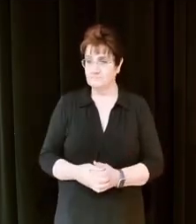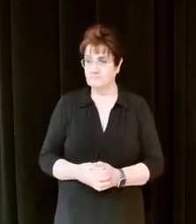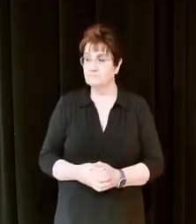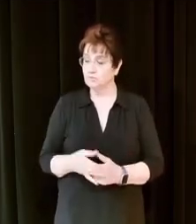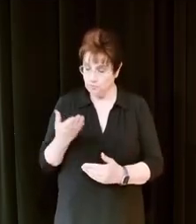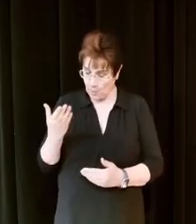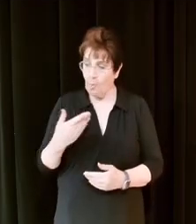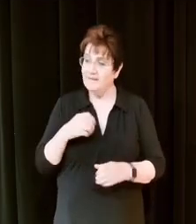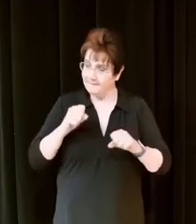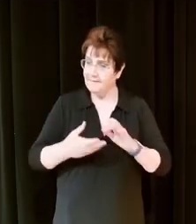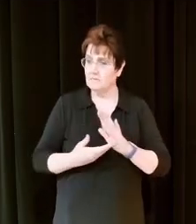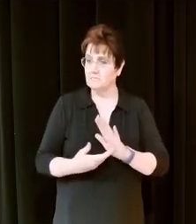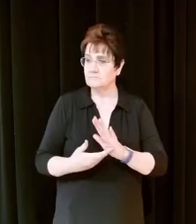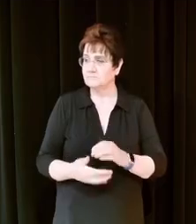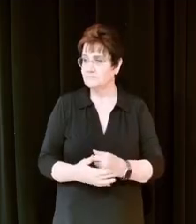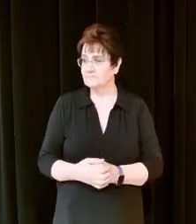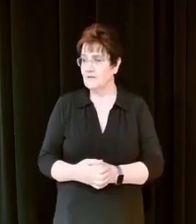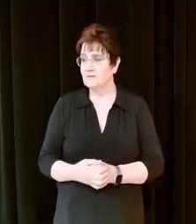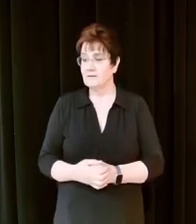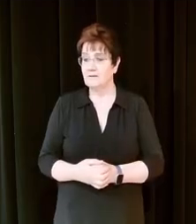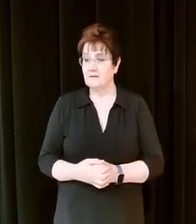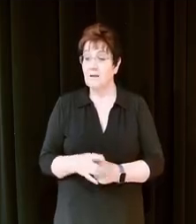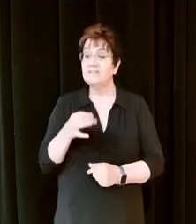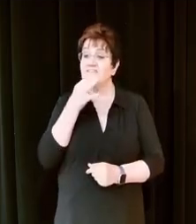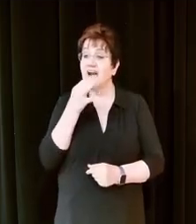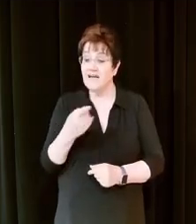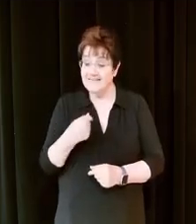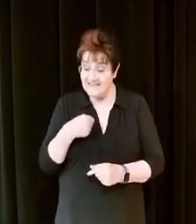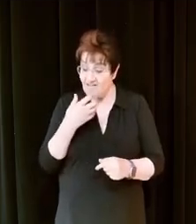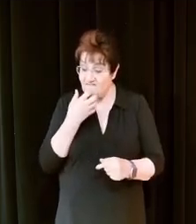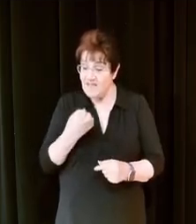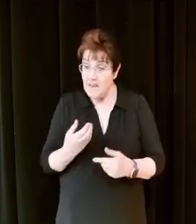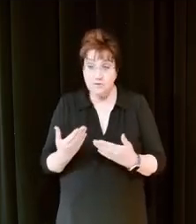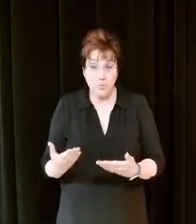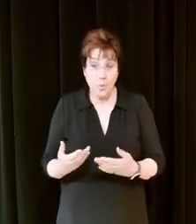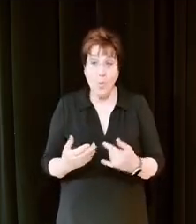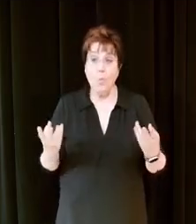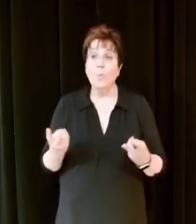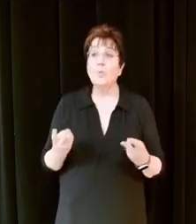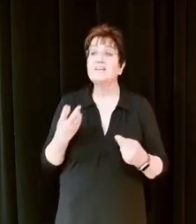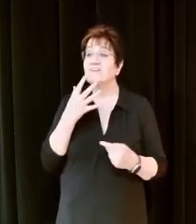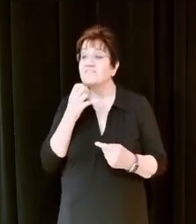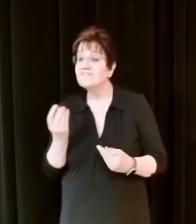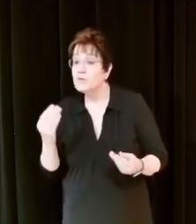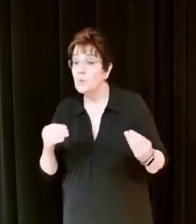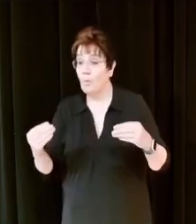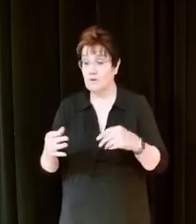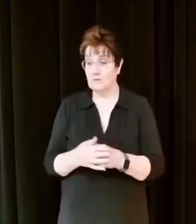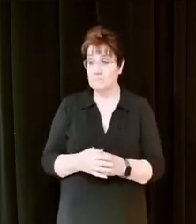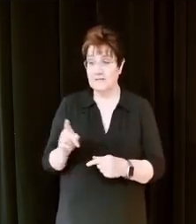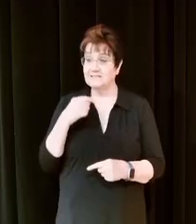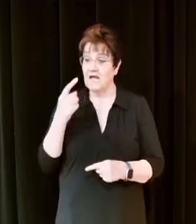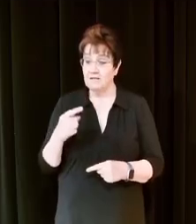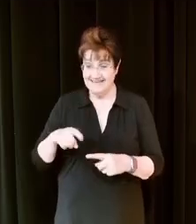So kann ich sein. Die Frage ist, will ich so sein? Oder wie will ich noch sein? Sie hat dann gesagt, ja, in der nächsten